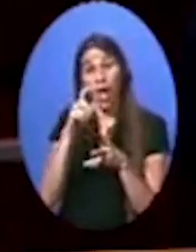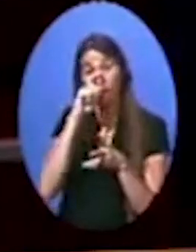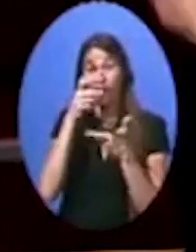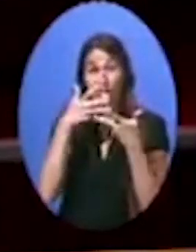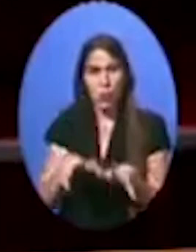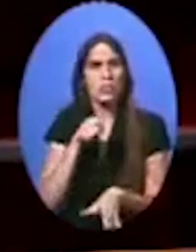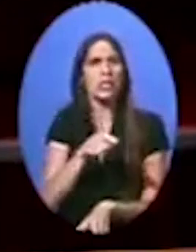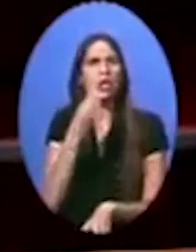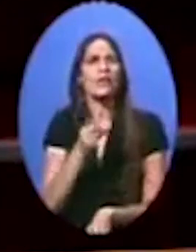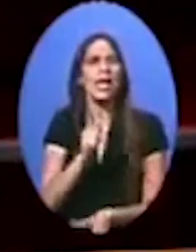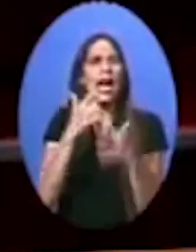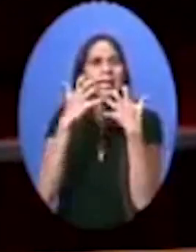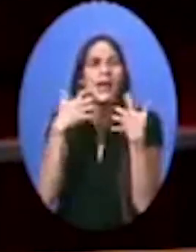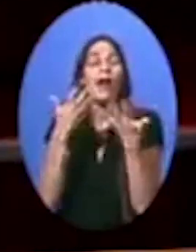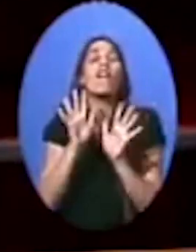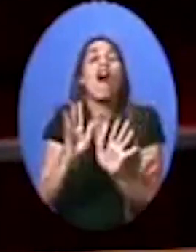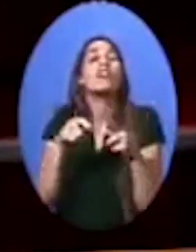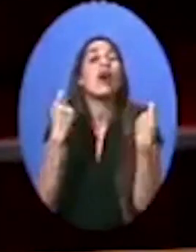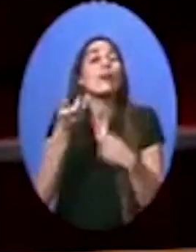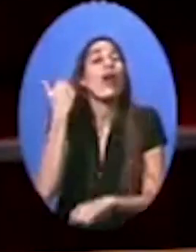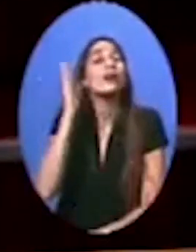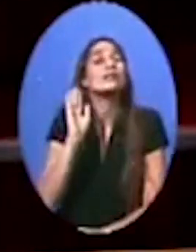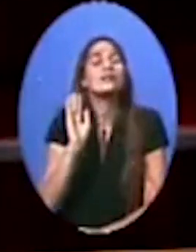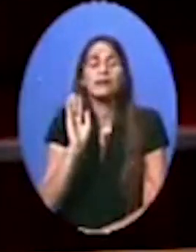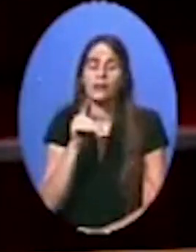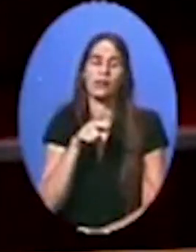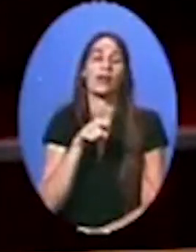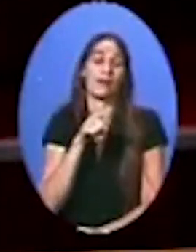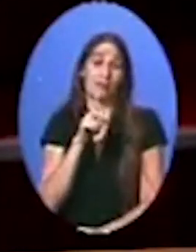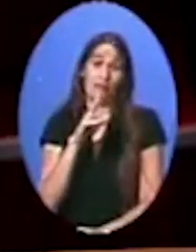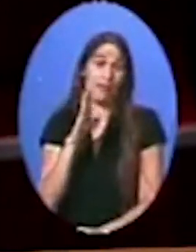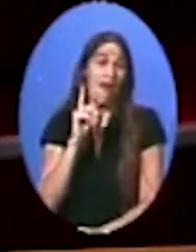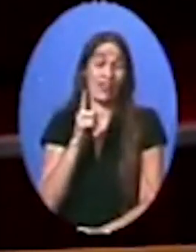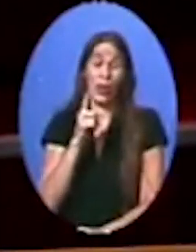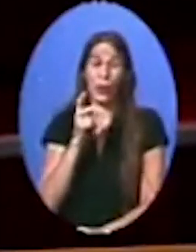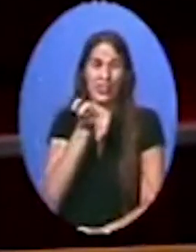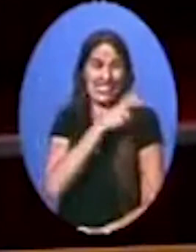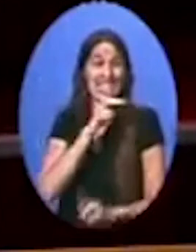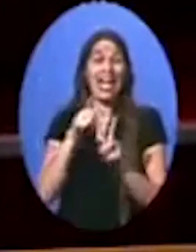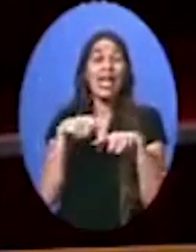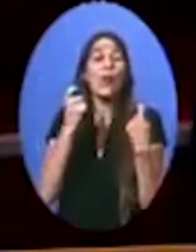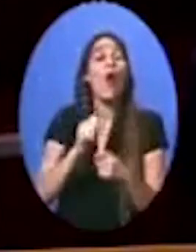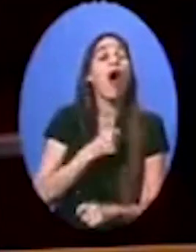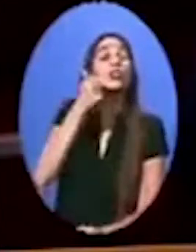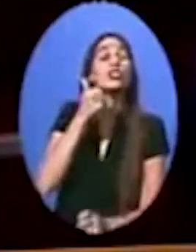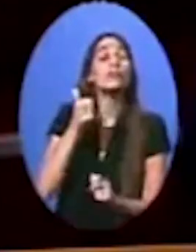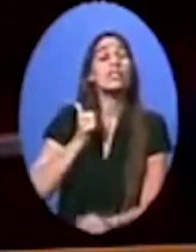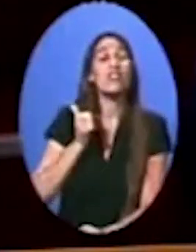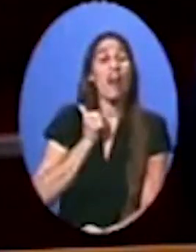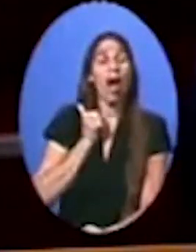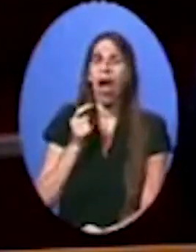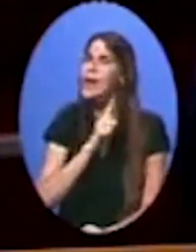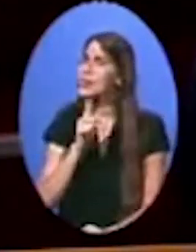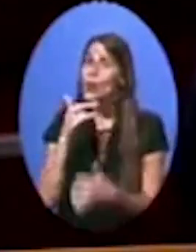מאוד וזה צריך לספר. זאת הייתה התרבות. ועד כדי כך שאפילו בקצין חינוך ראשי של צה"ל, אסור היה לדבר